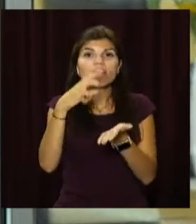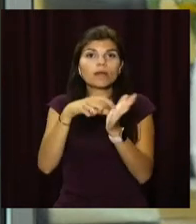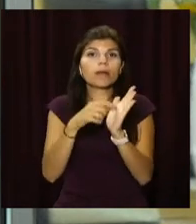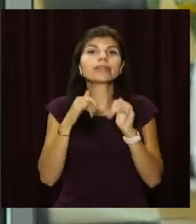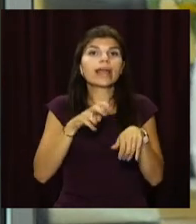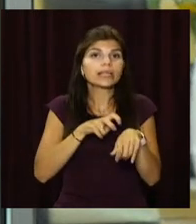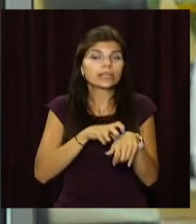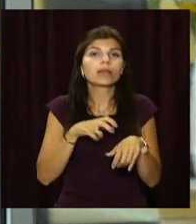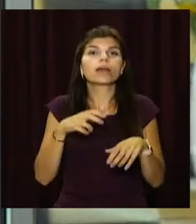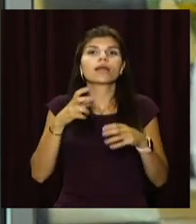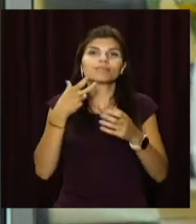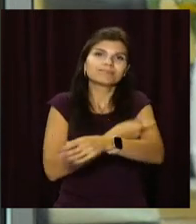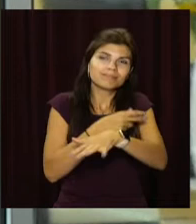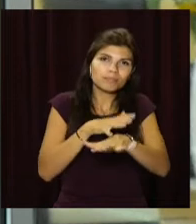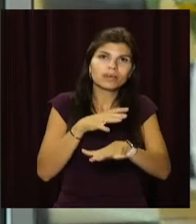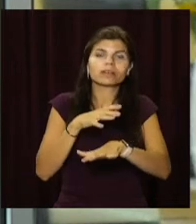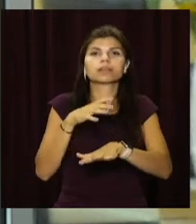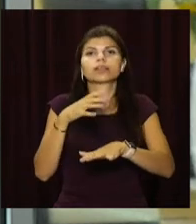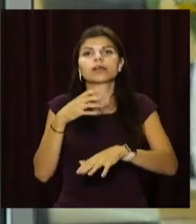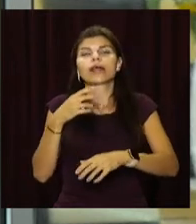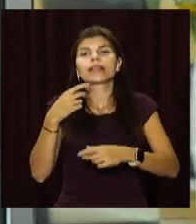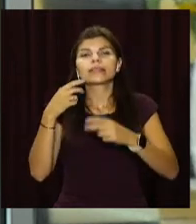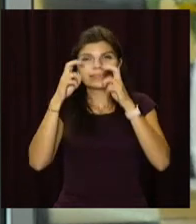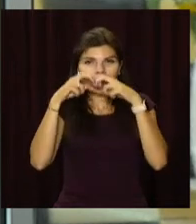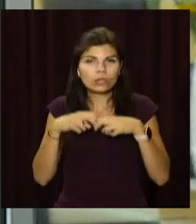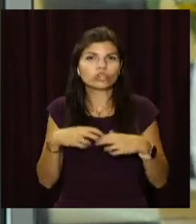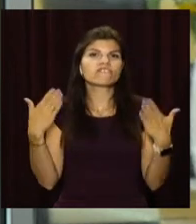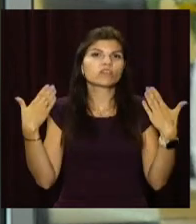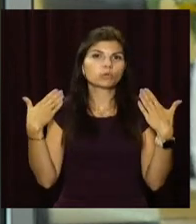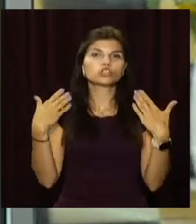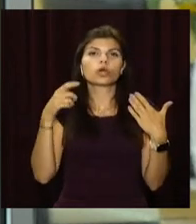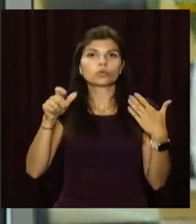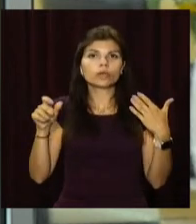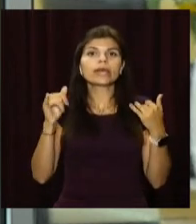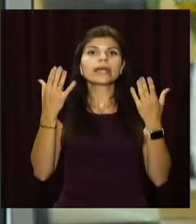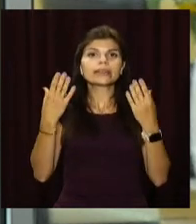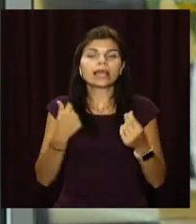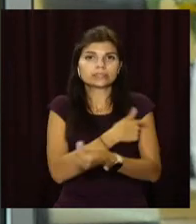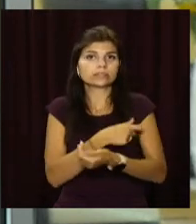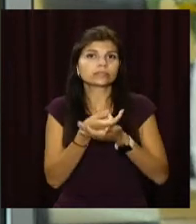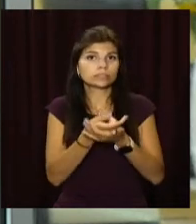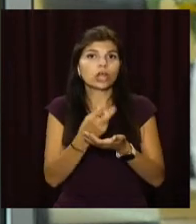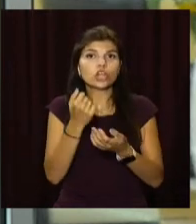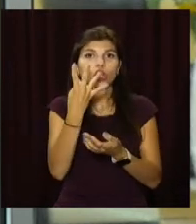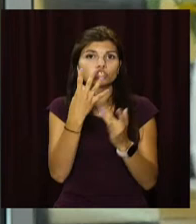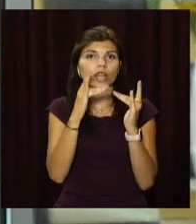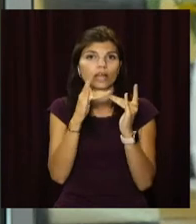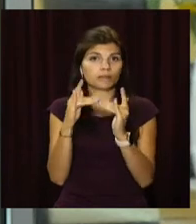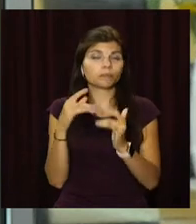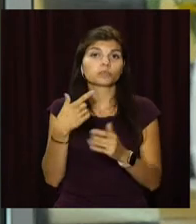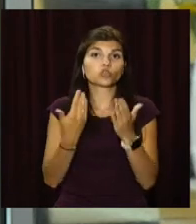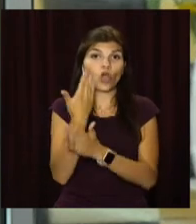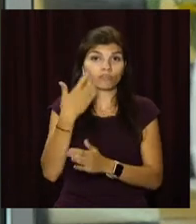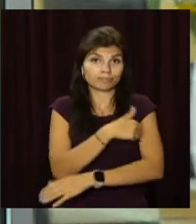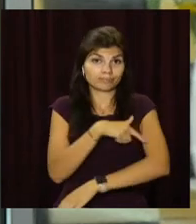лікарів, маніпуляційна, кімнати щеплень, діагностики, відпочинку персоналу і палата денного стаціонару на 4 ліжка. Новий медзаклад